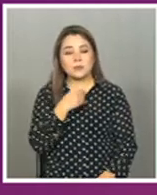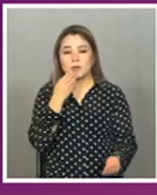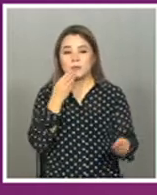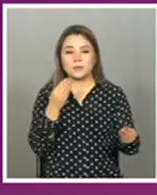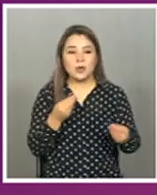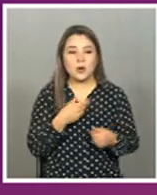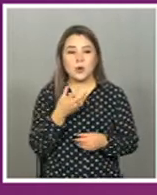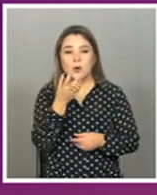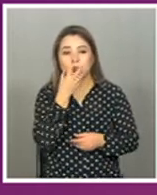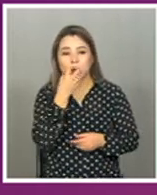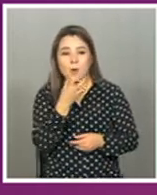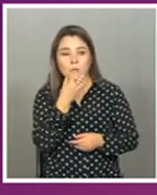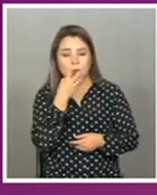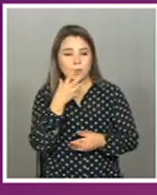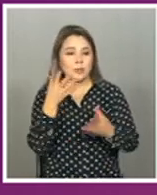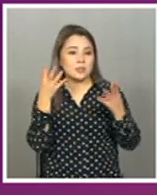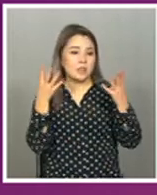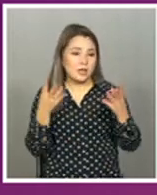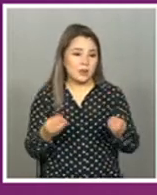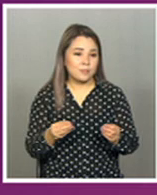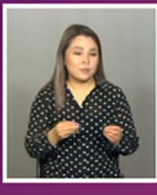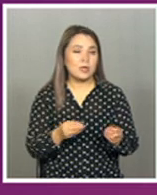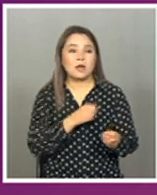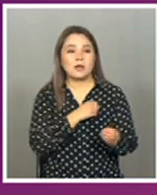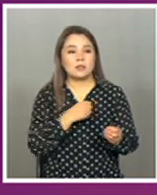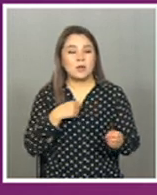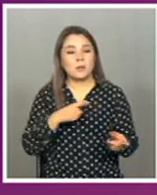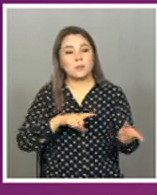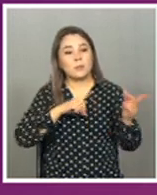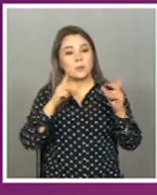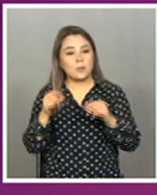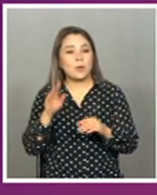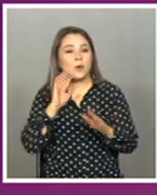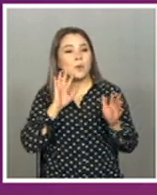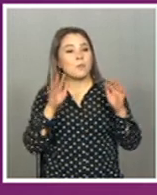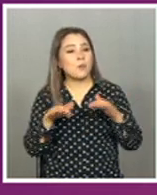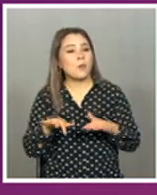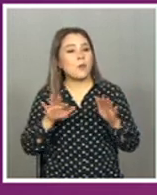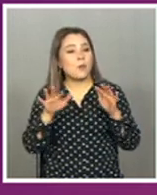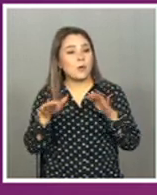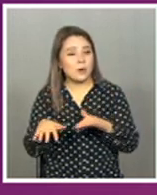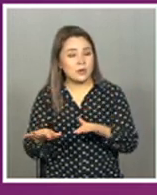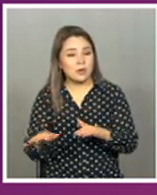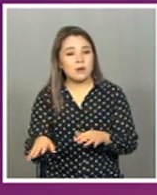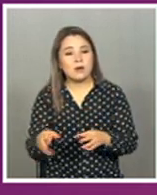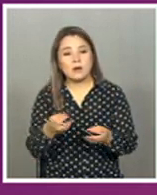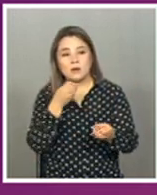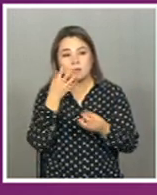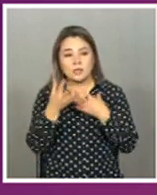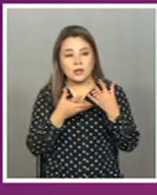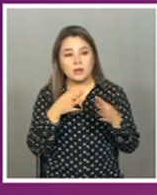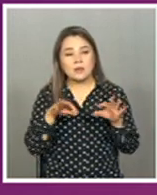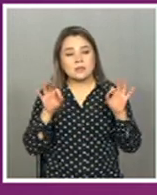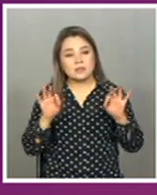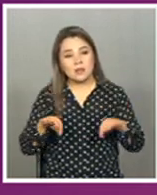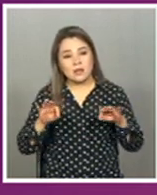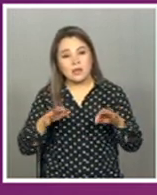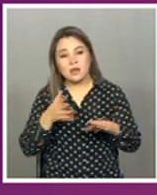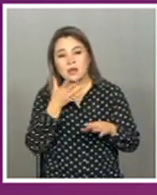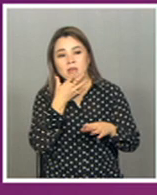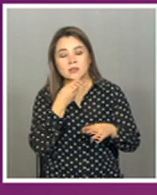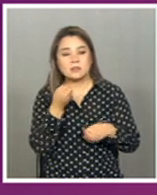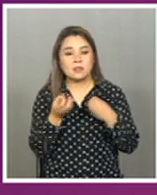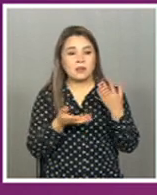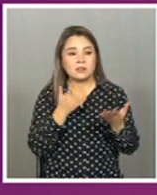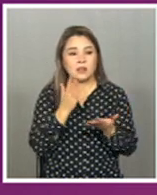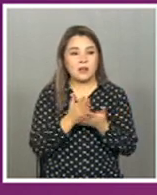солнечными днями, поездками на море, обилием цветов и красок. И как же